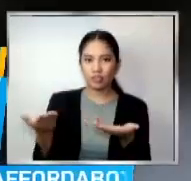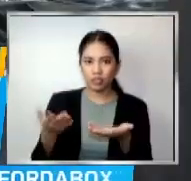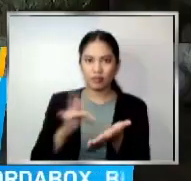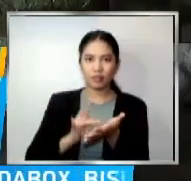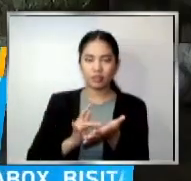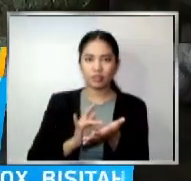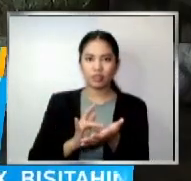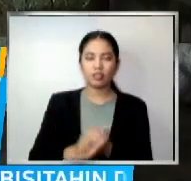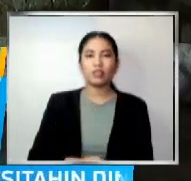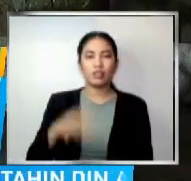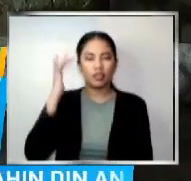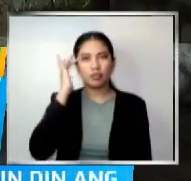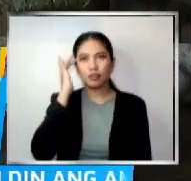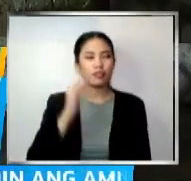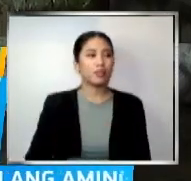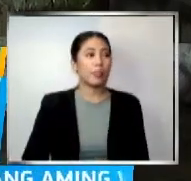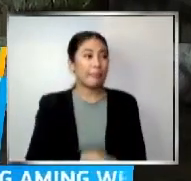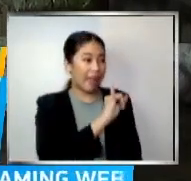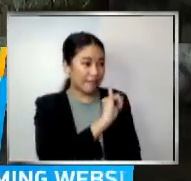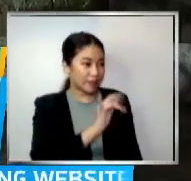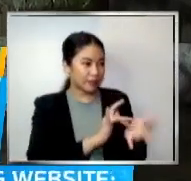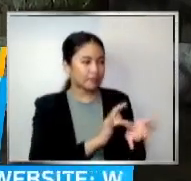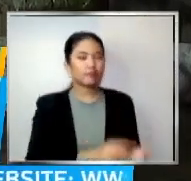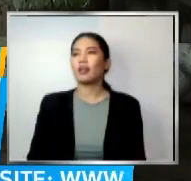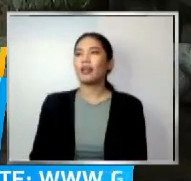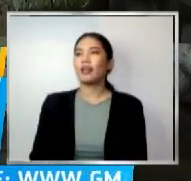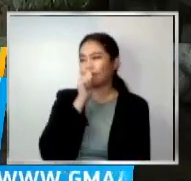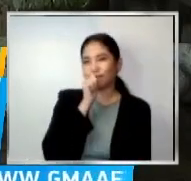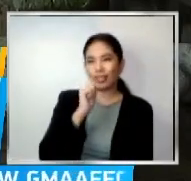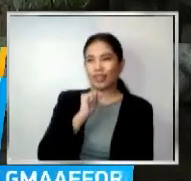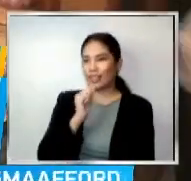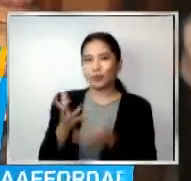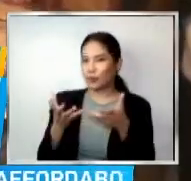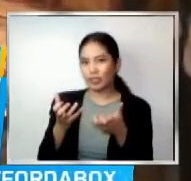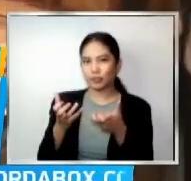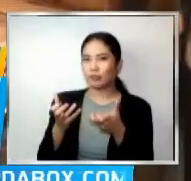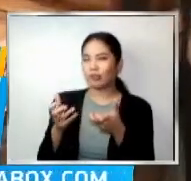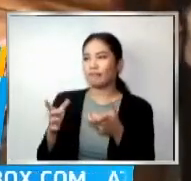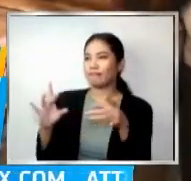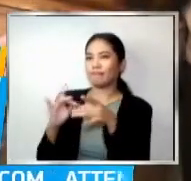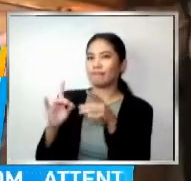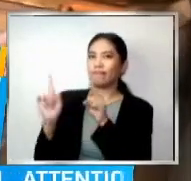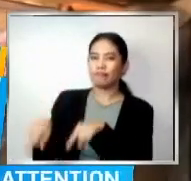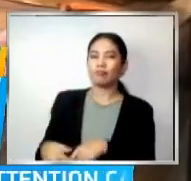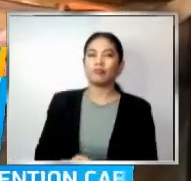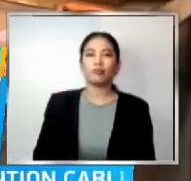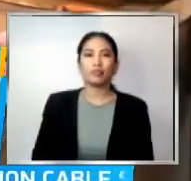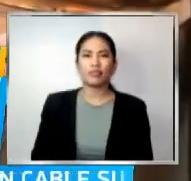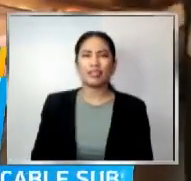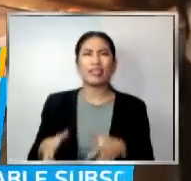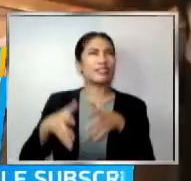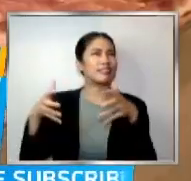mo, ayokong mag-comment dyan sa ivermectin kasi very, very much grabe ang